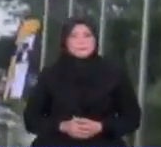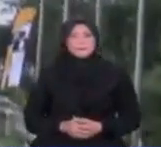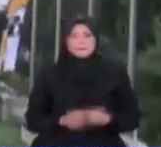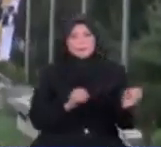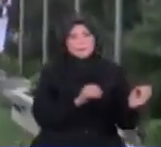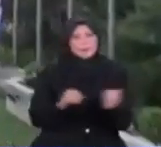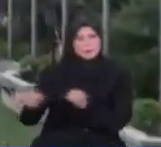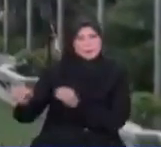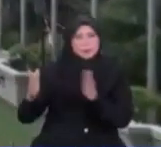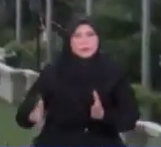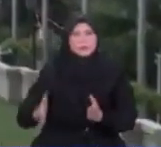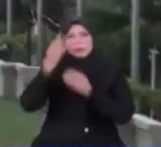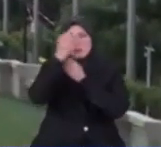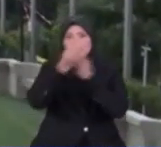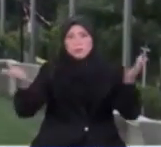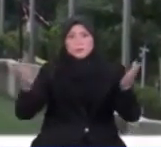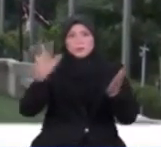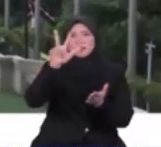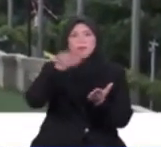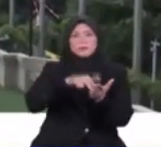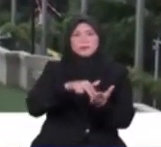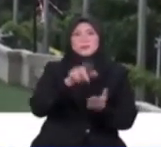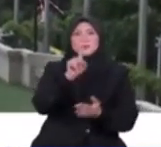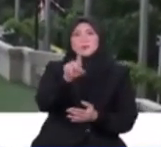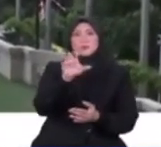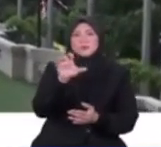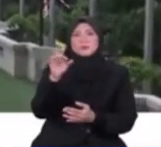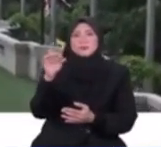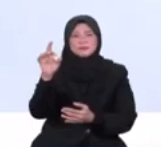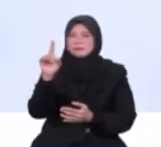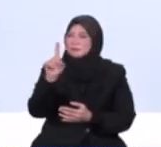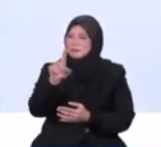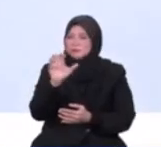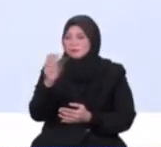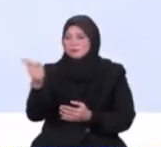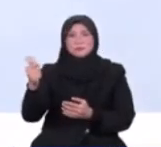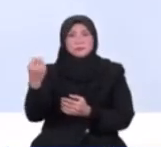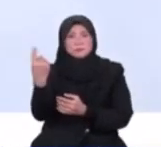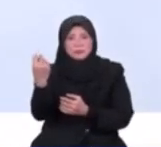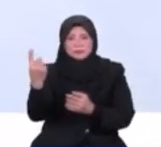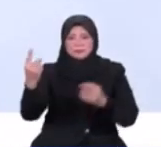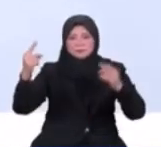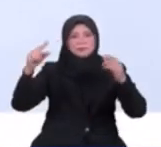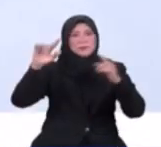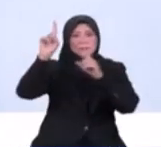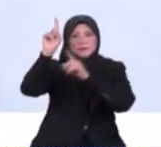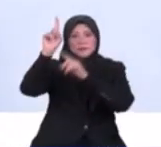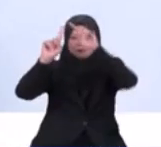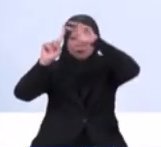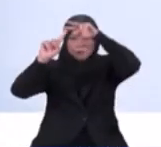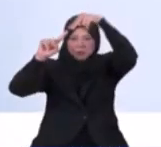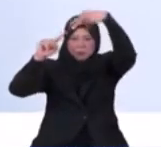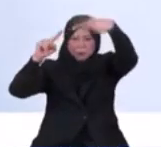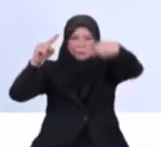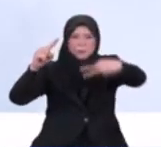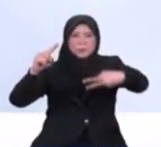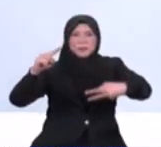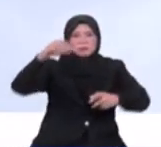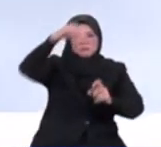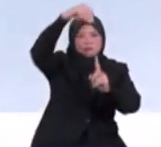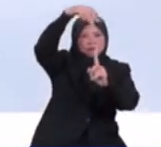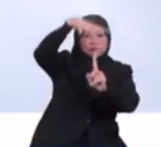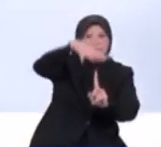penganjur memaklumkan sebanyak 3118 terjunan dilakukan sepanjang acara berlangsung hari pertama sebanyak